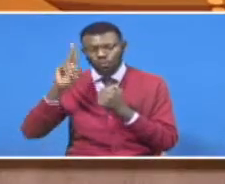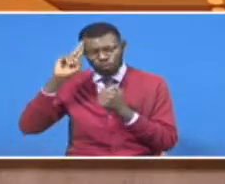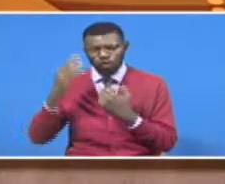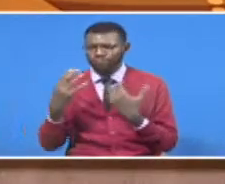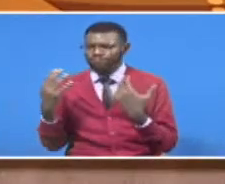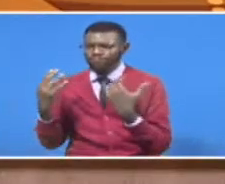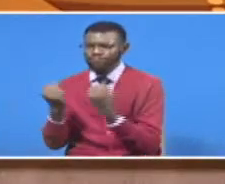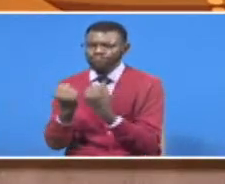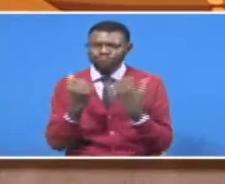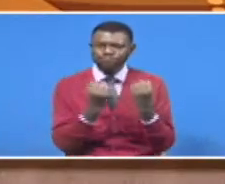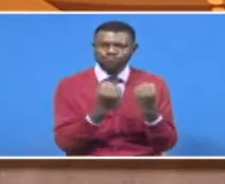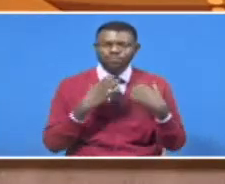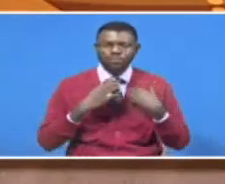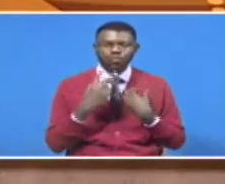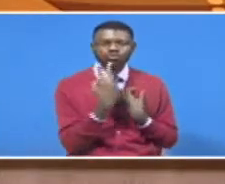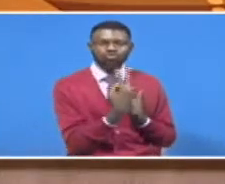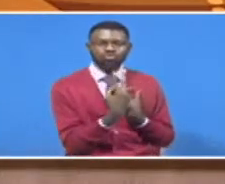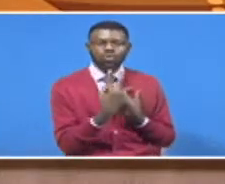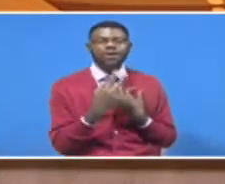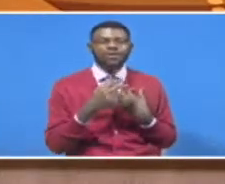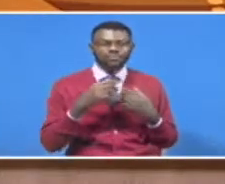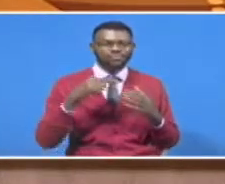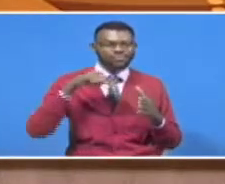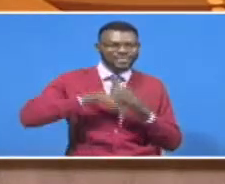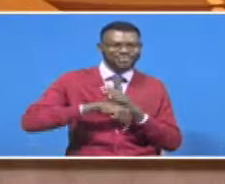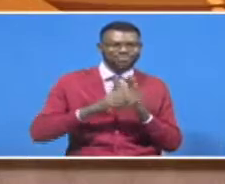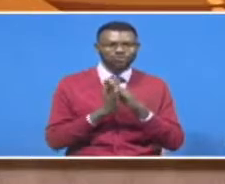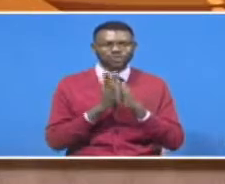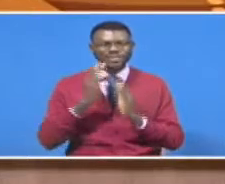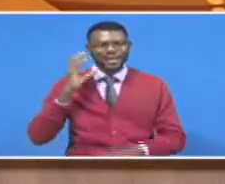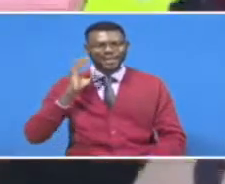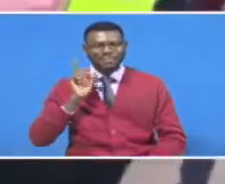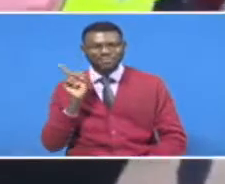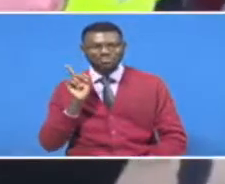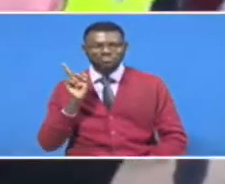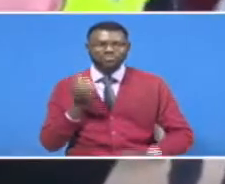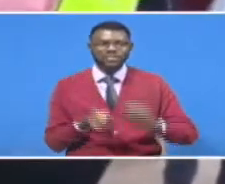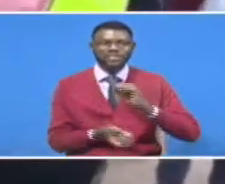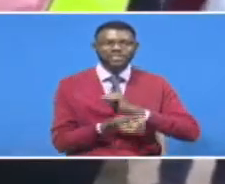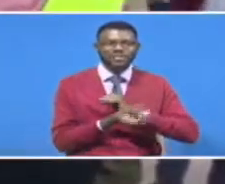wawili wa mauaji ya Osinde. Clement Masombo na taarifa hiyo.